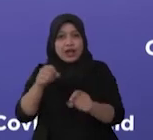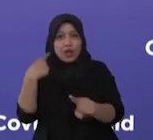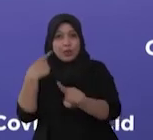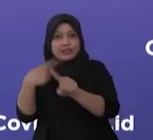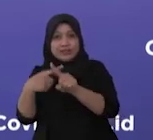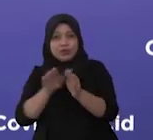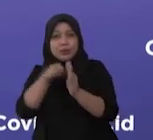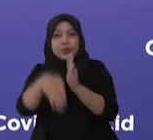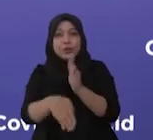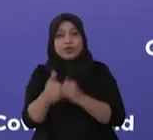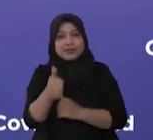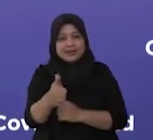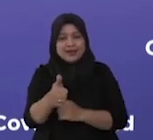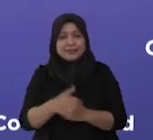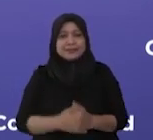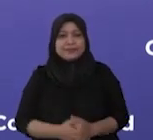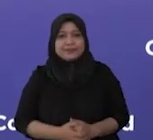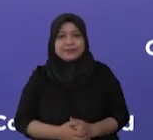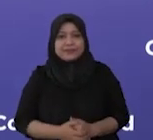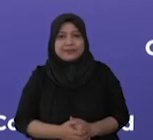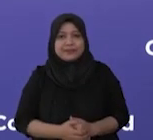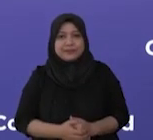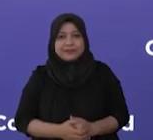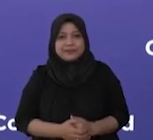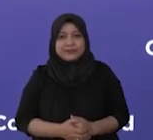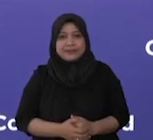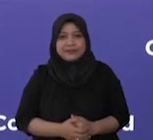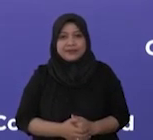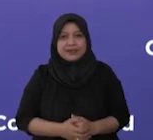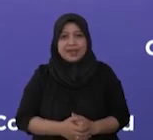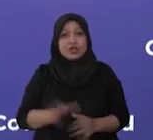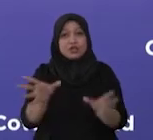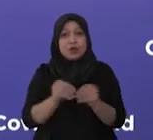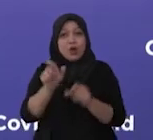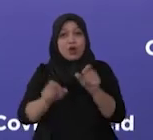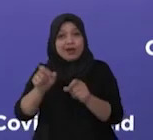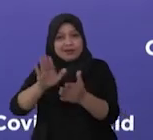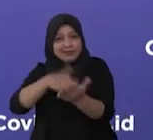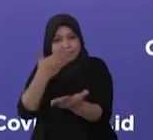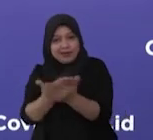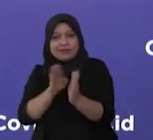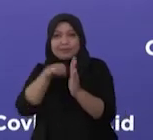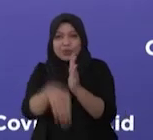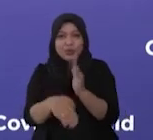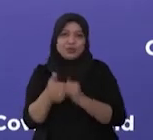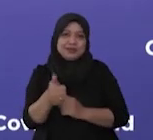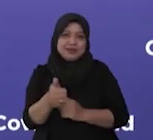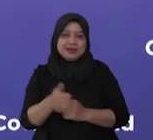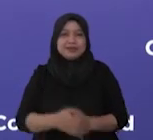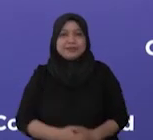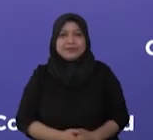jumlah khusus positif berlari dan kita juga bisa menurunkan jumlah kematian Oleh karena itu